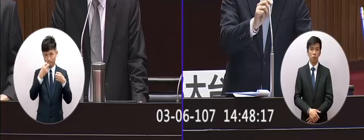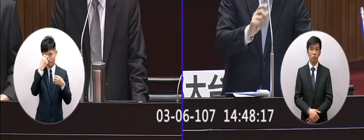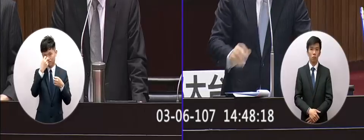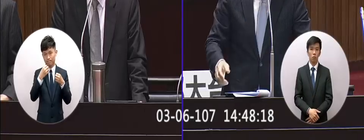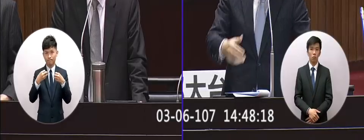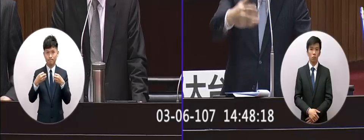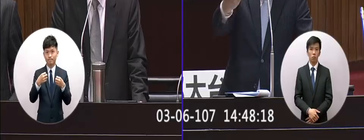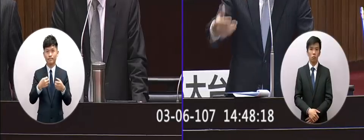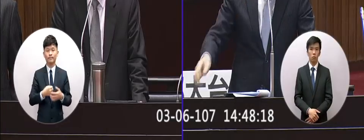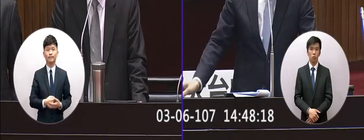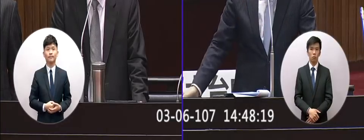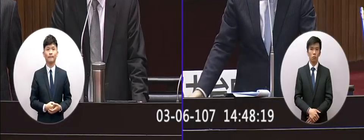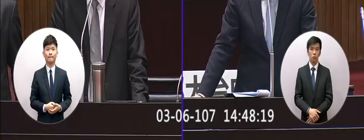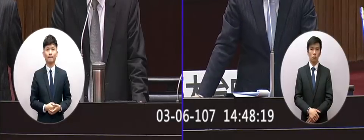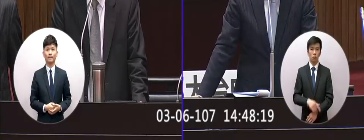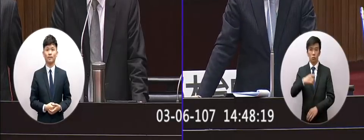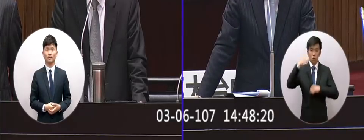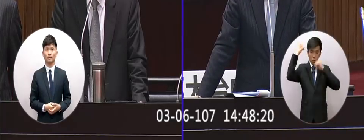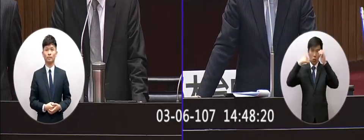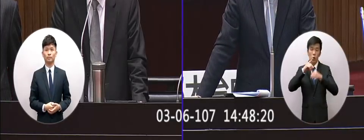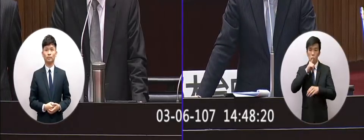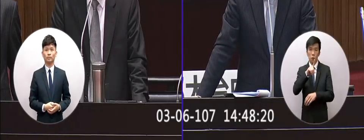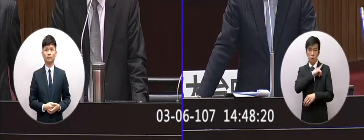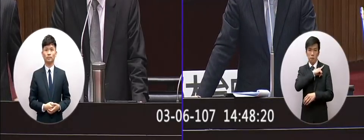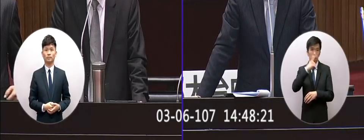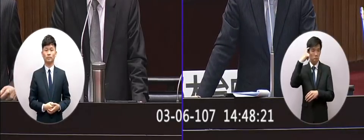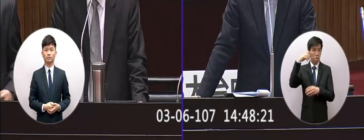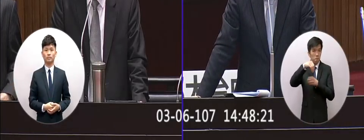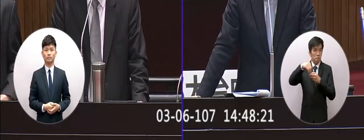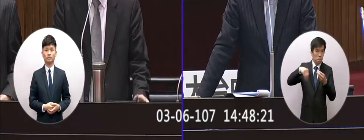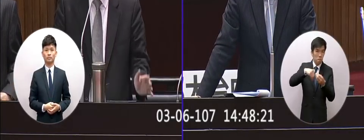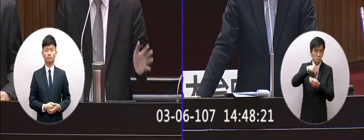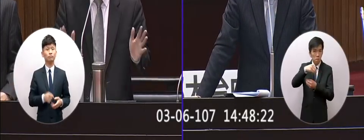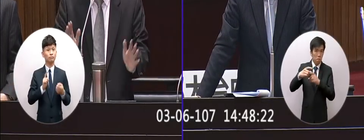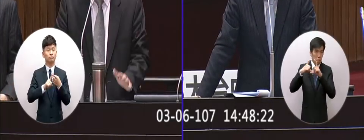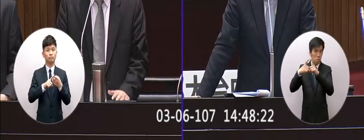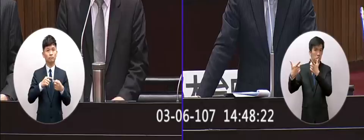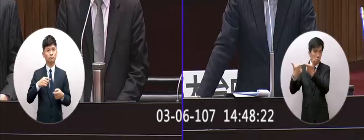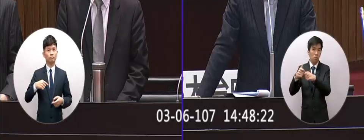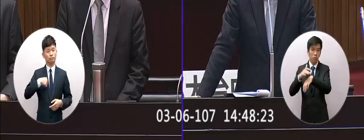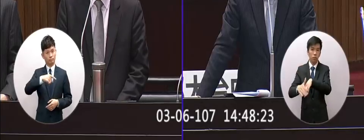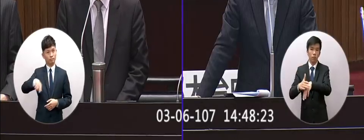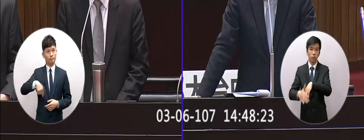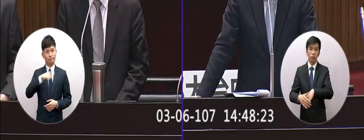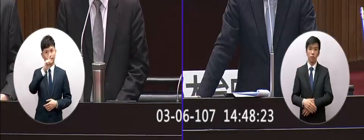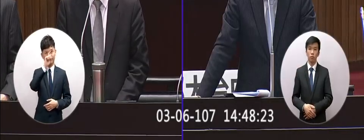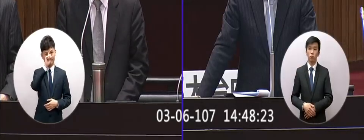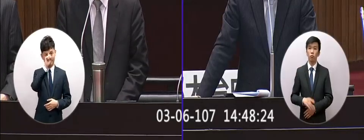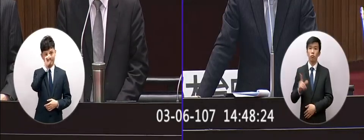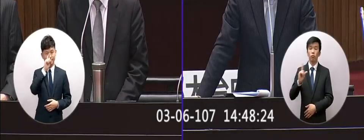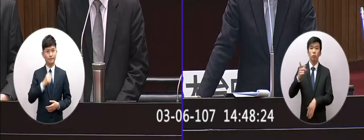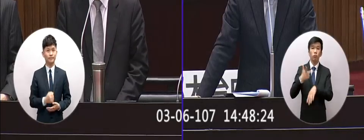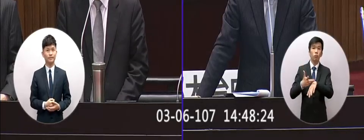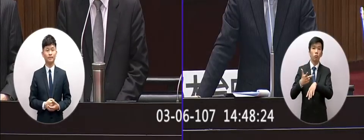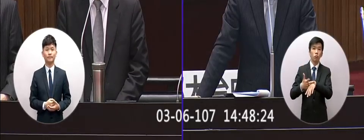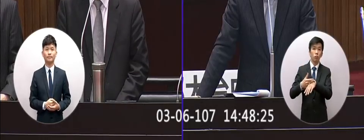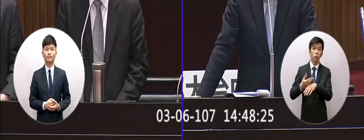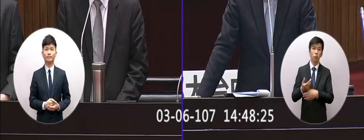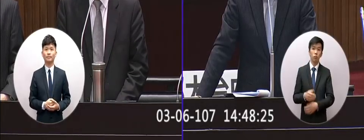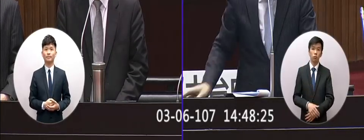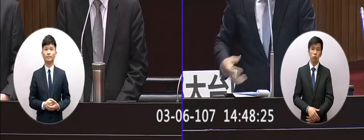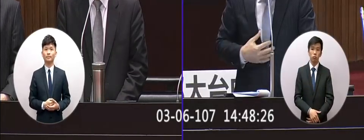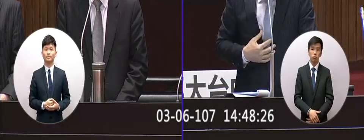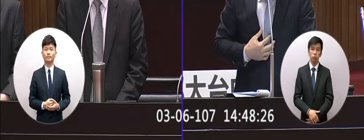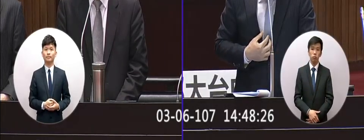有说你会有灵活的做法。 对，我们希望就是说 什么样子灵活的做法，是你认为